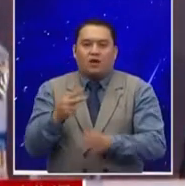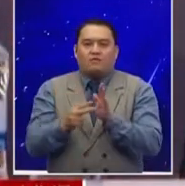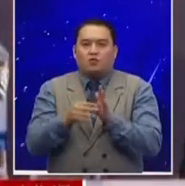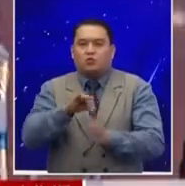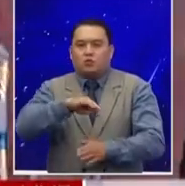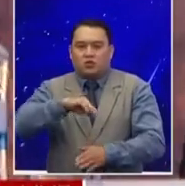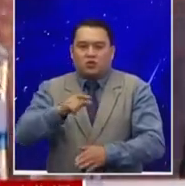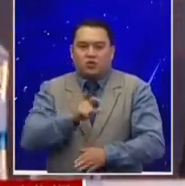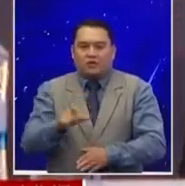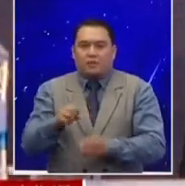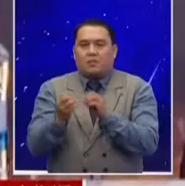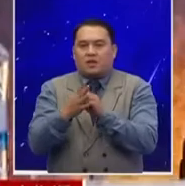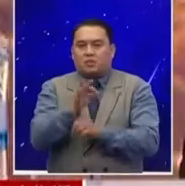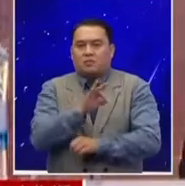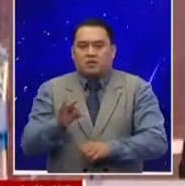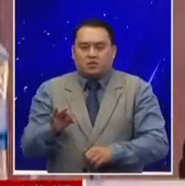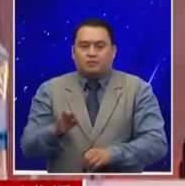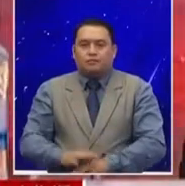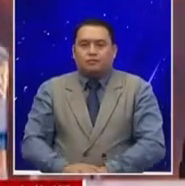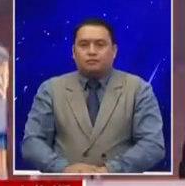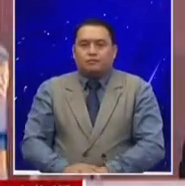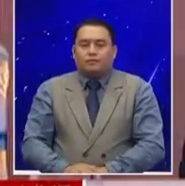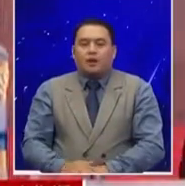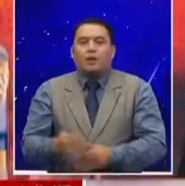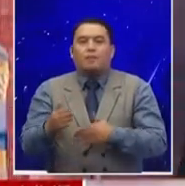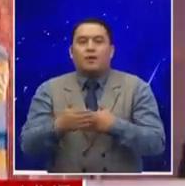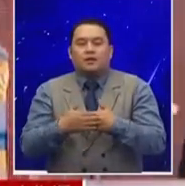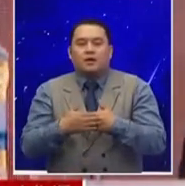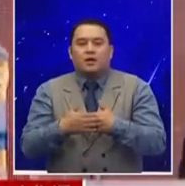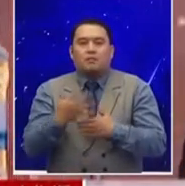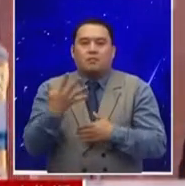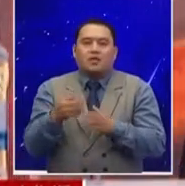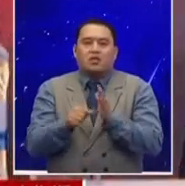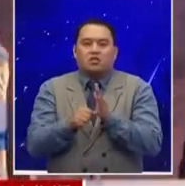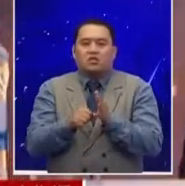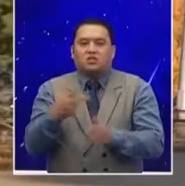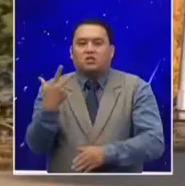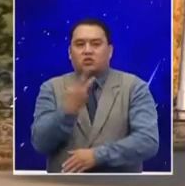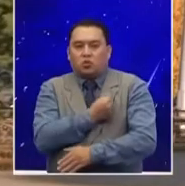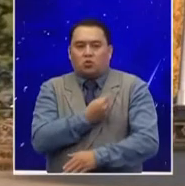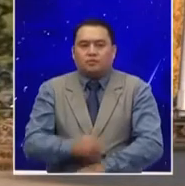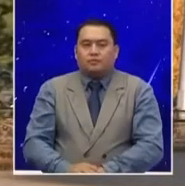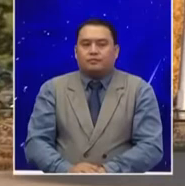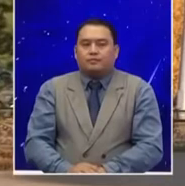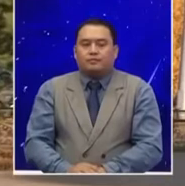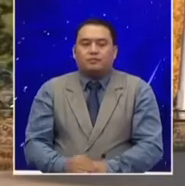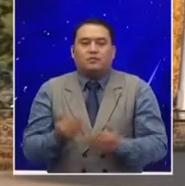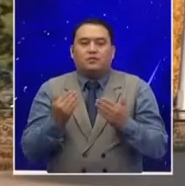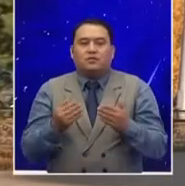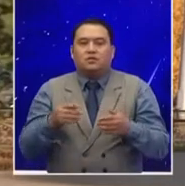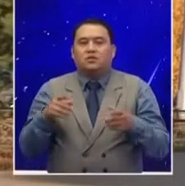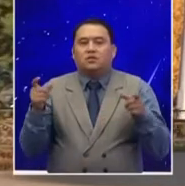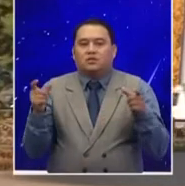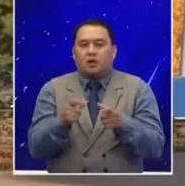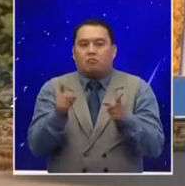миллиона человек или 15% от населения. При этом потребуется 5,6 миллионов доз вакцин. На сегодня в стране не зарегистрировано